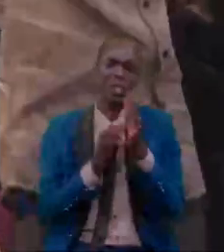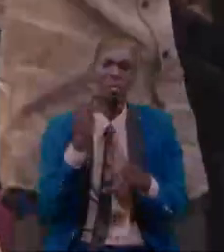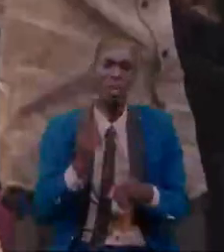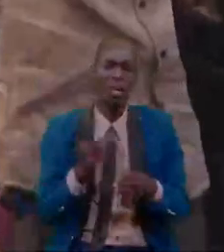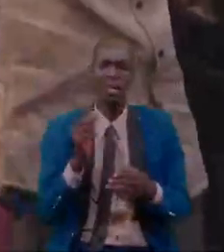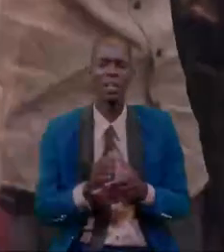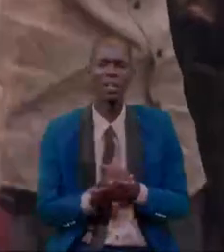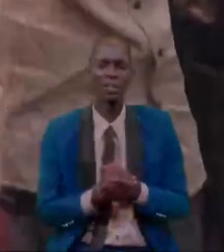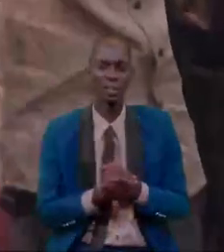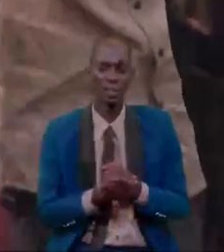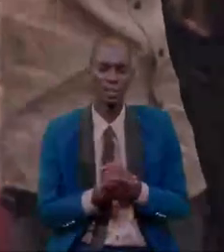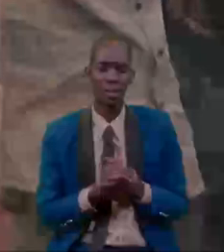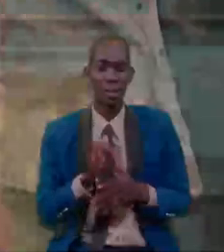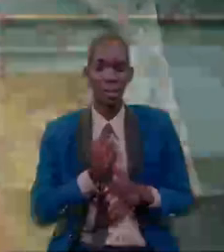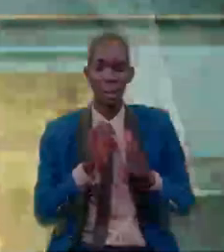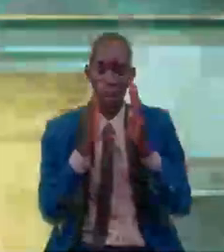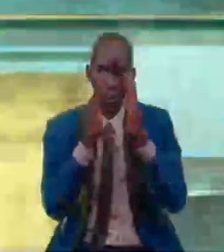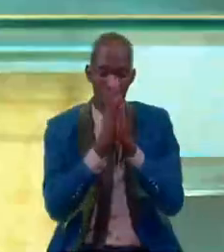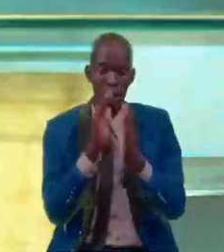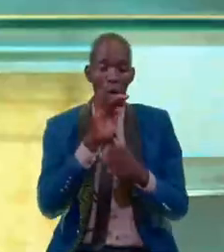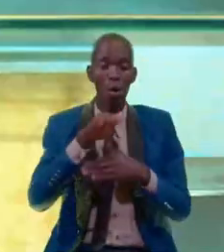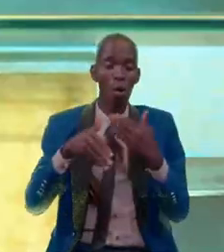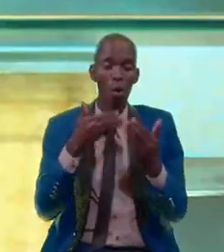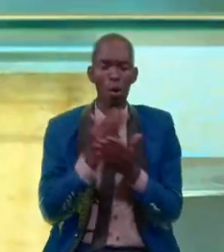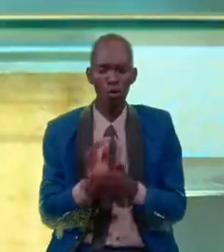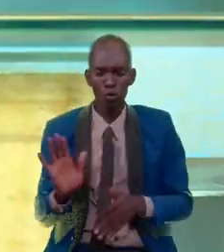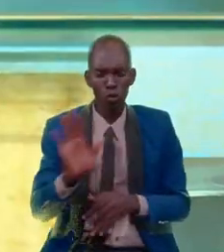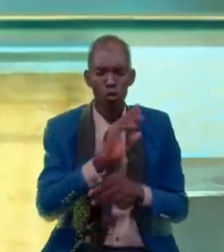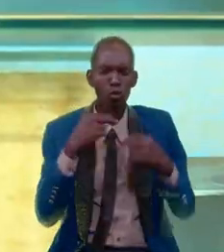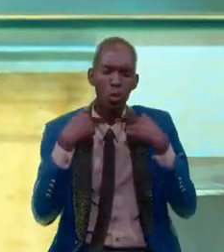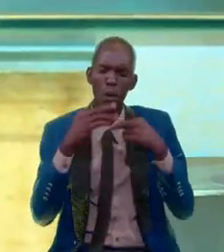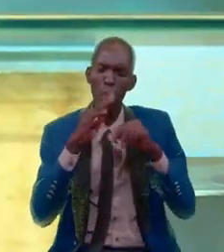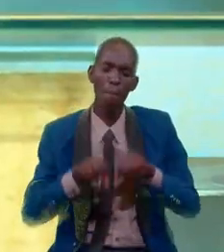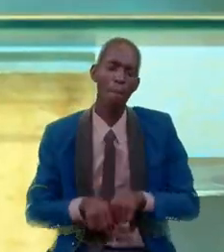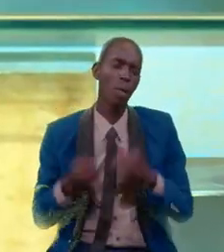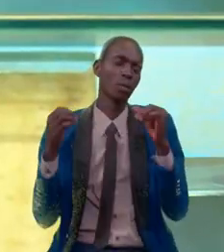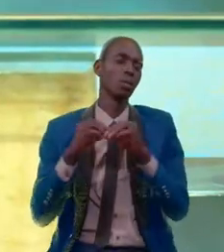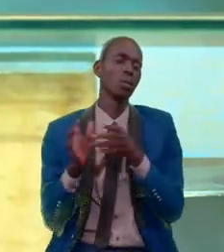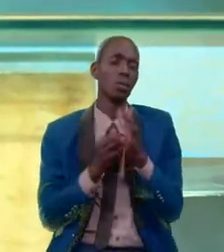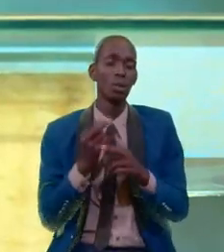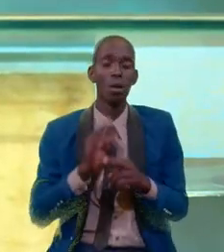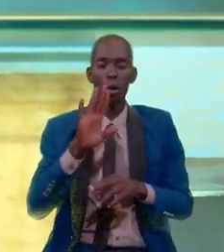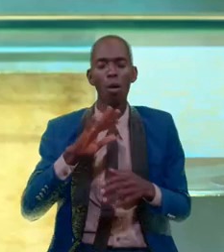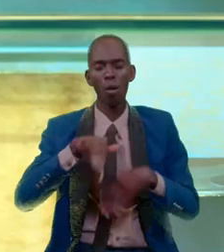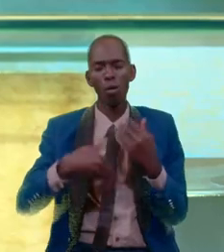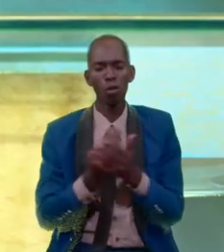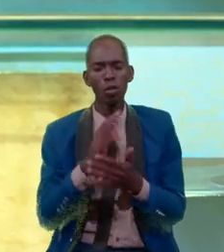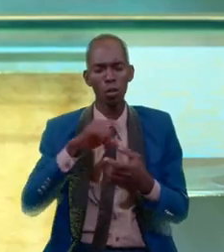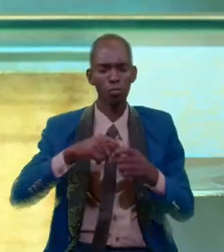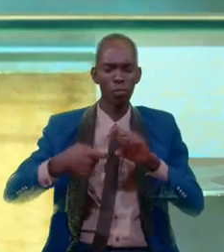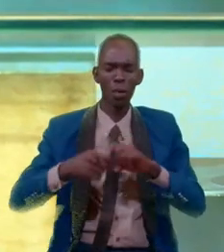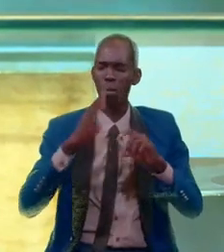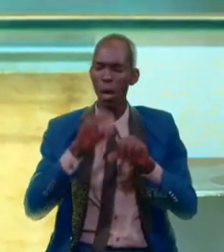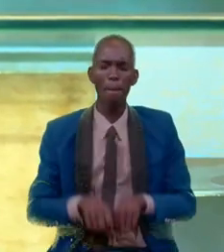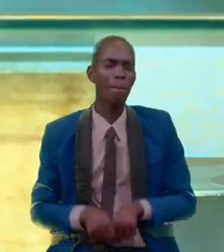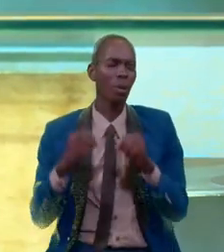autorités, pliez vos bagages, sortez au nom de Jésus. Je prie que tous vos jus soient brisés, que vos fers soient